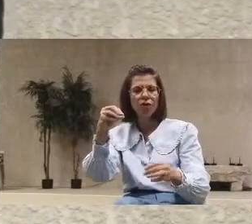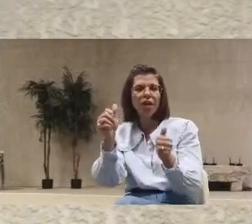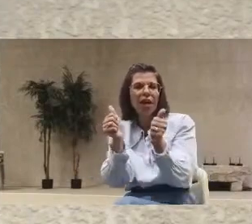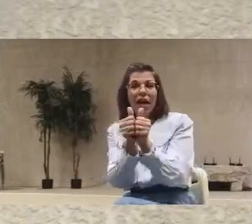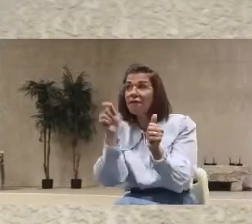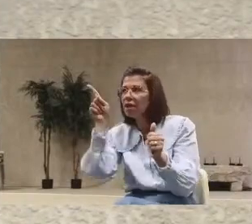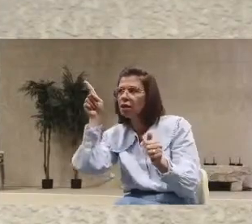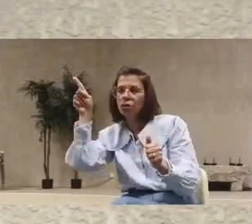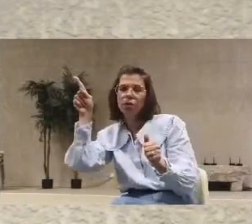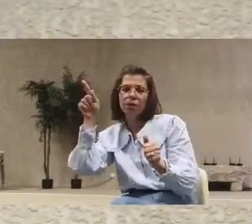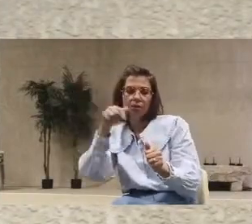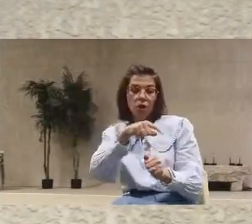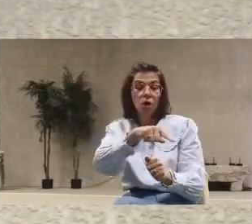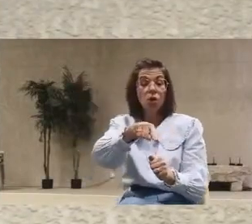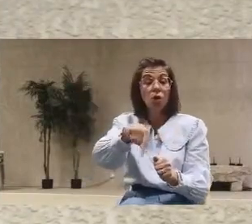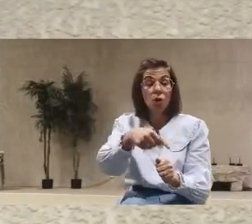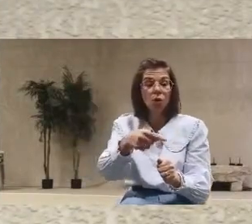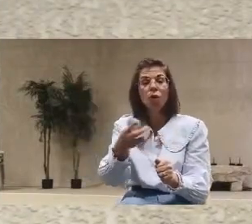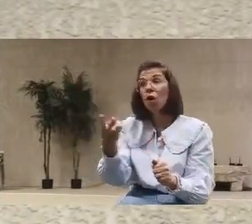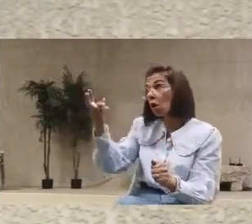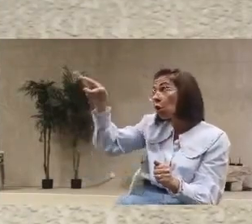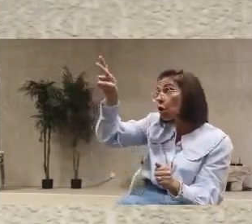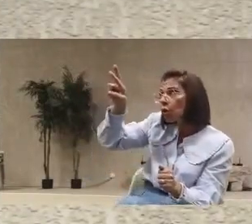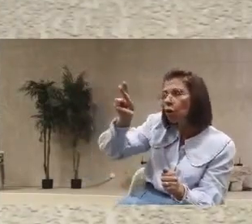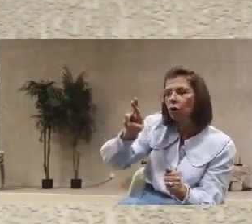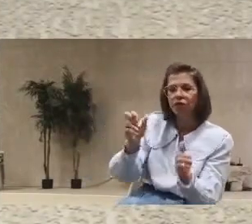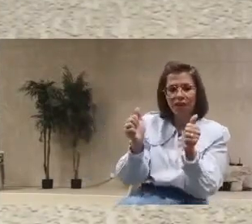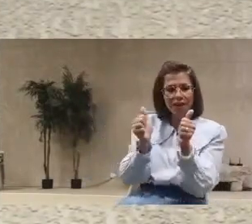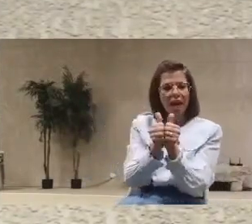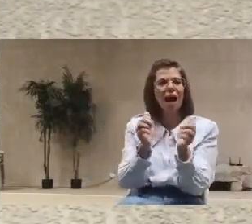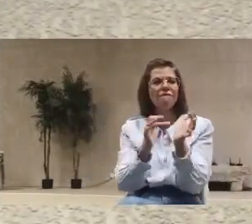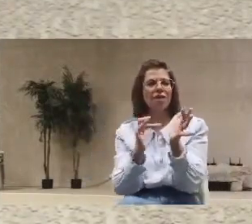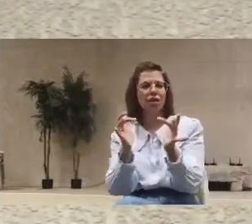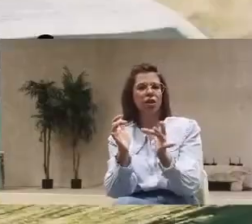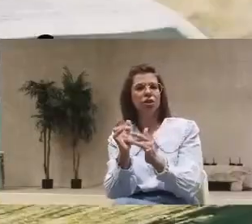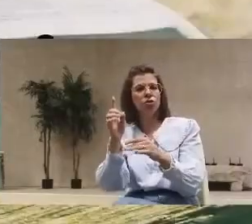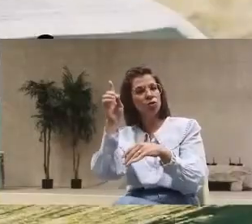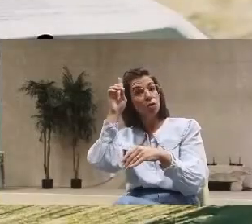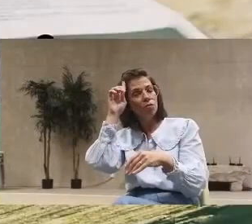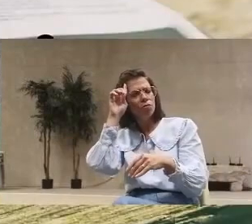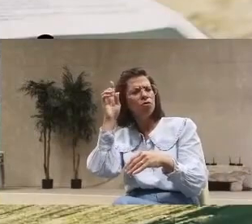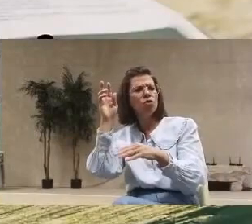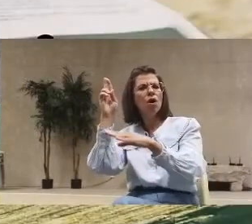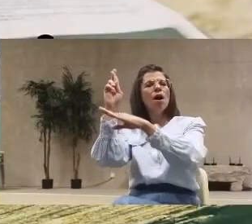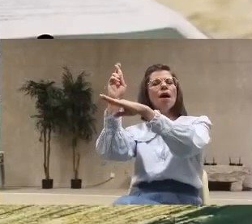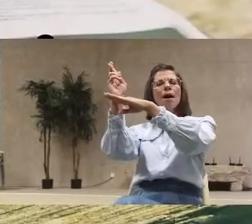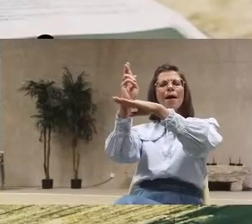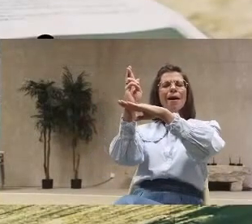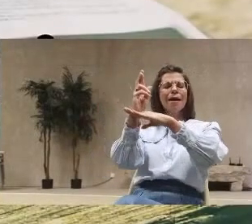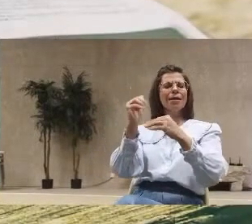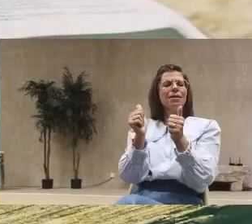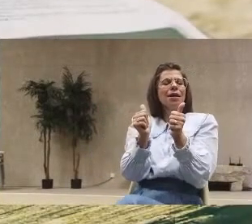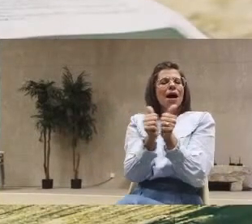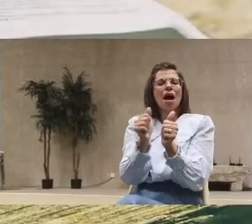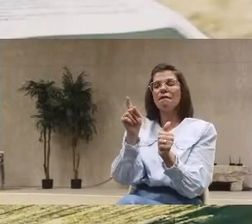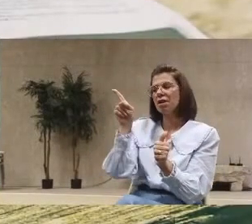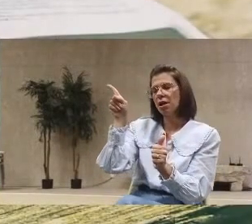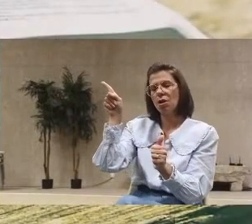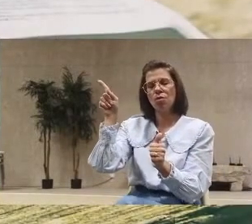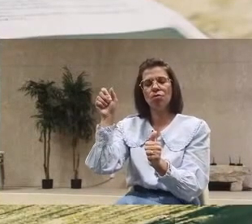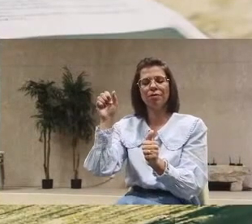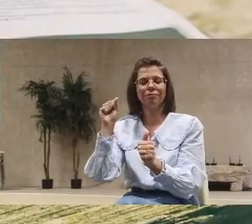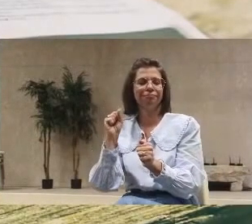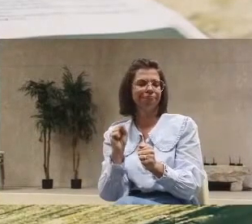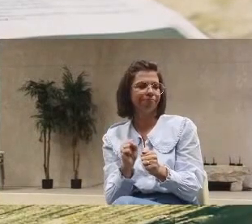Esaïe 9, verset 2, nous dit « Une prophétie reine du Messie, tu rends le peuple nombreux,